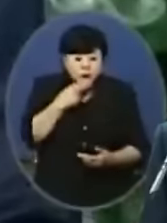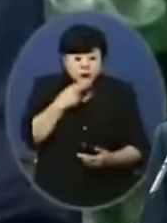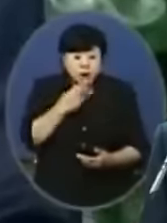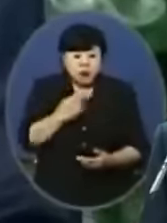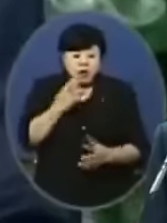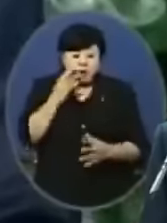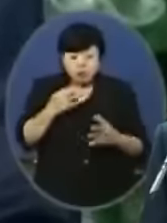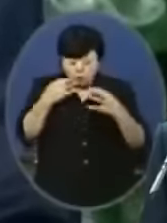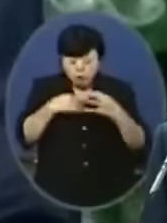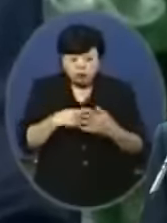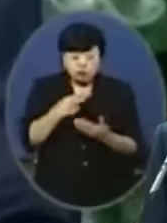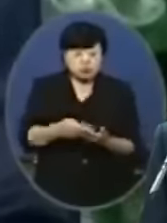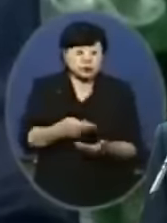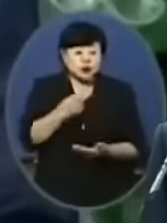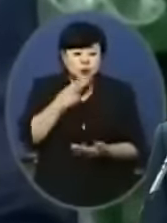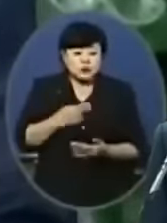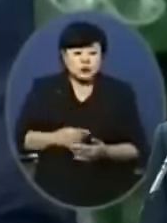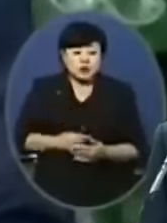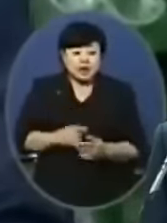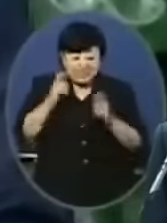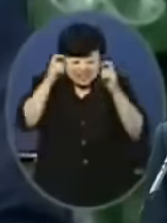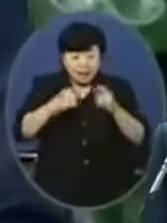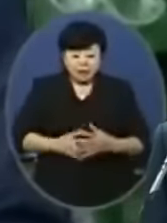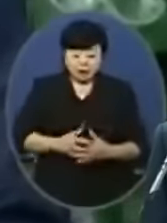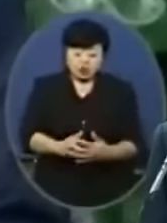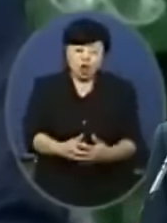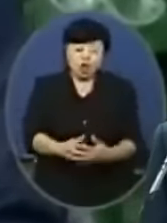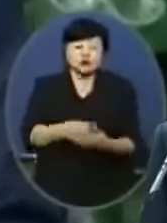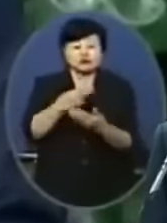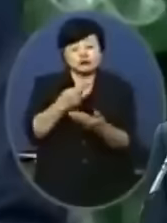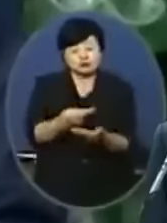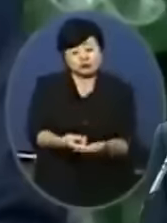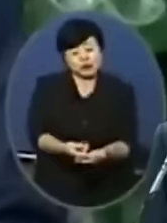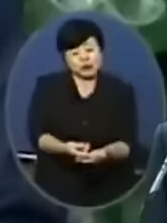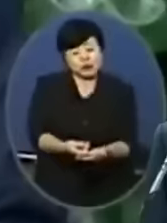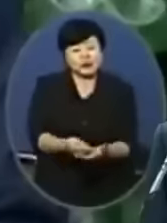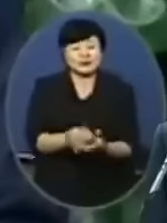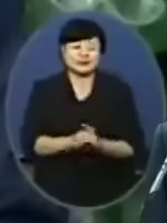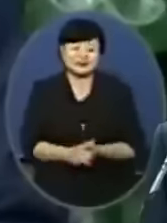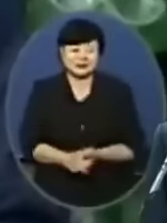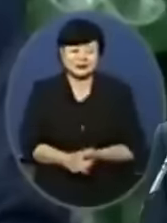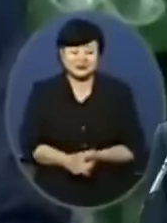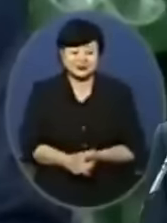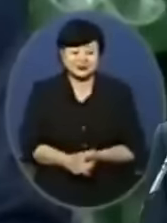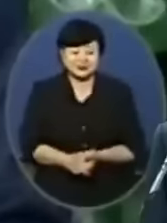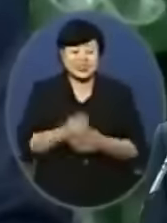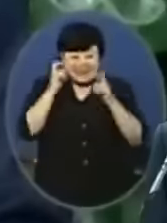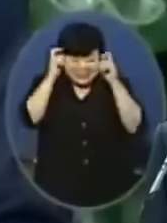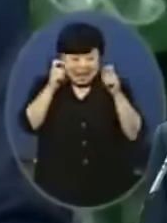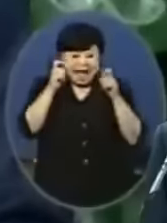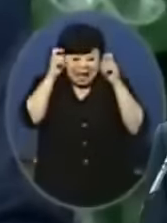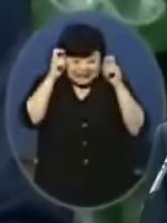뜯습니다. 그러나 배가 불러야 눕습니다. 근데 여기에 보니까 양은